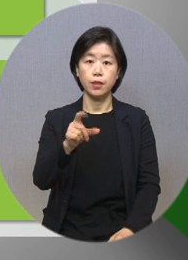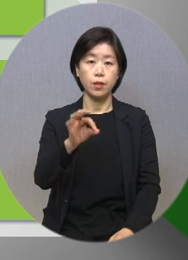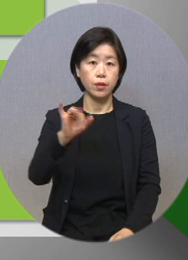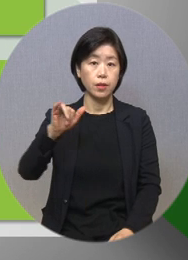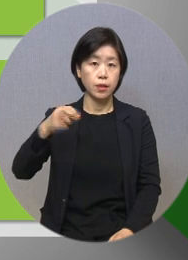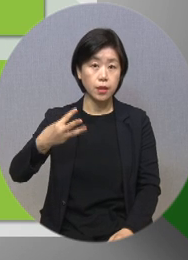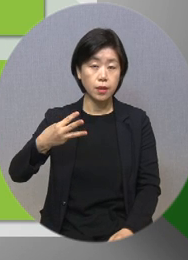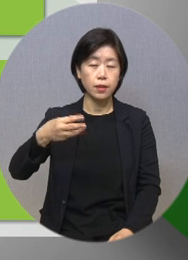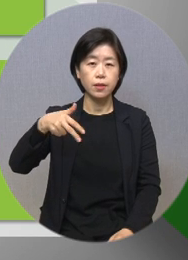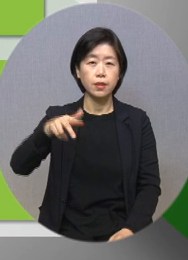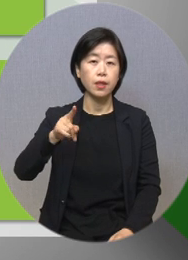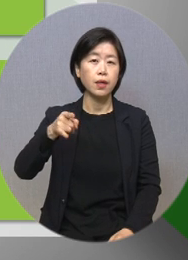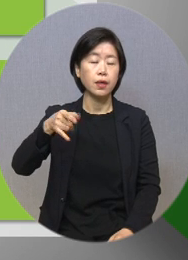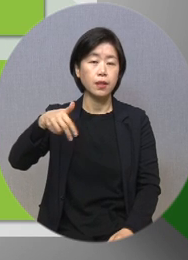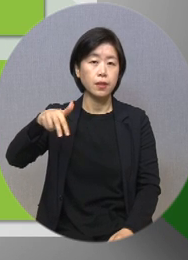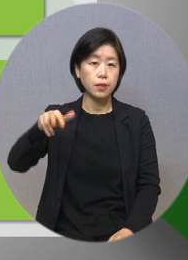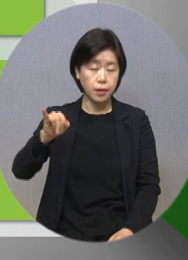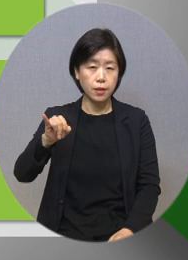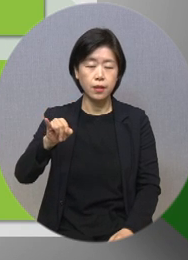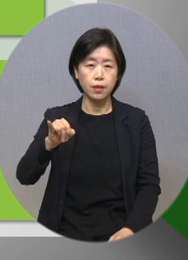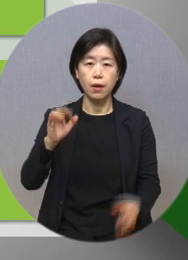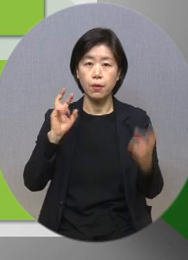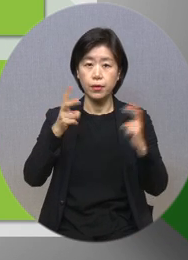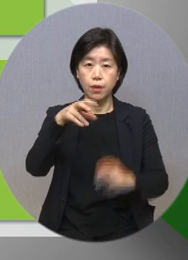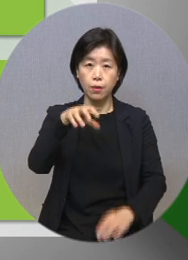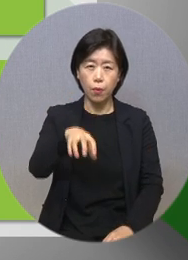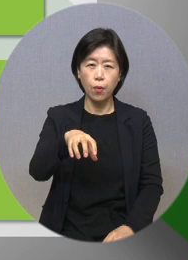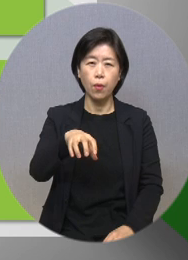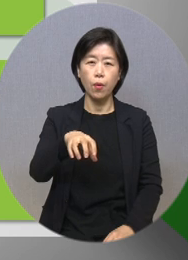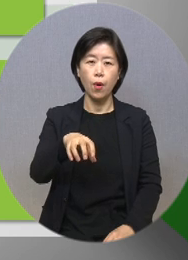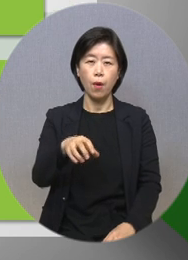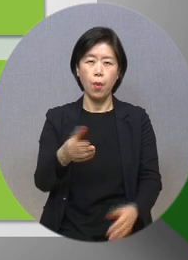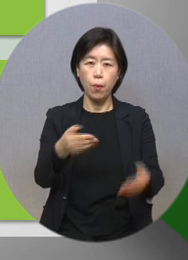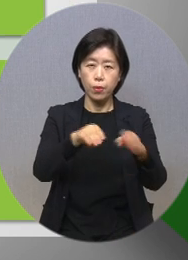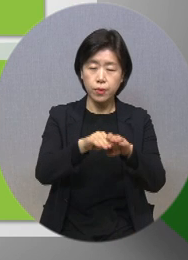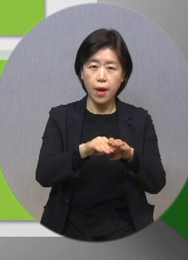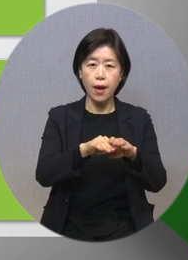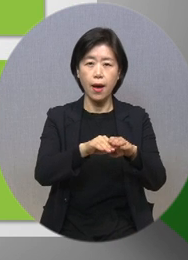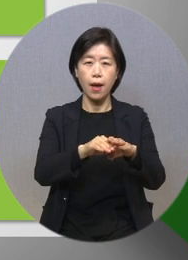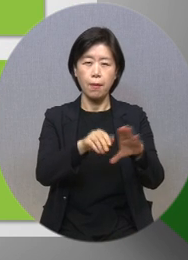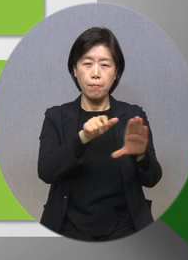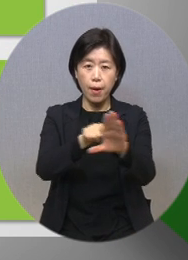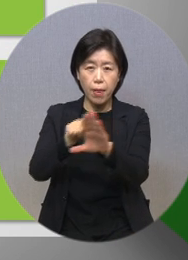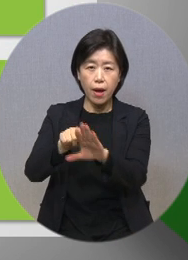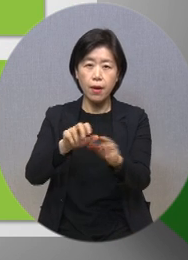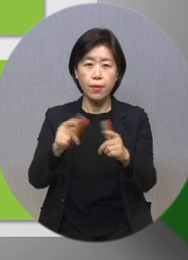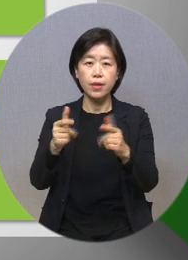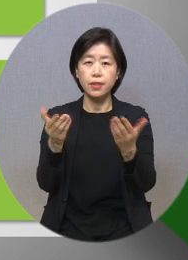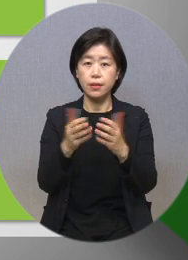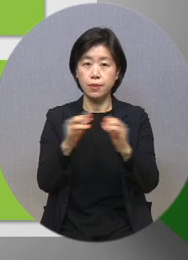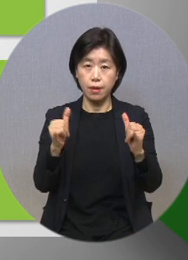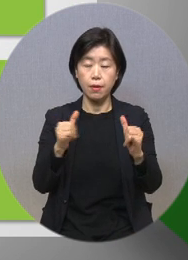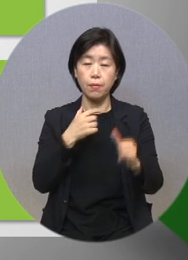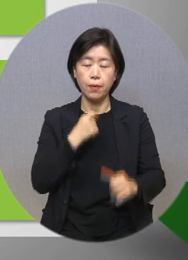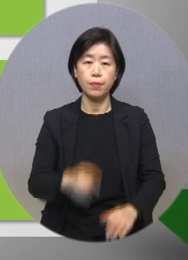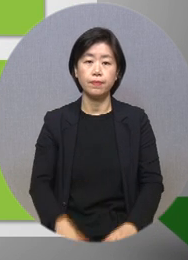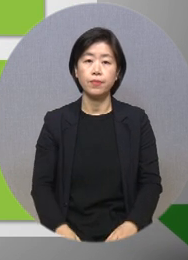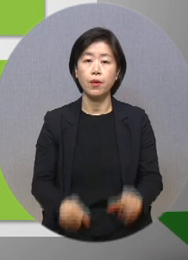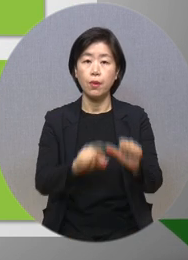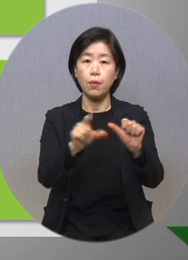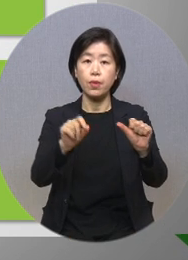주식회사 정일제지에서 주입포장 상표부착기 등 기계 조작원을 모집합니다. 접수 마감일은